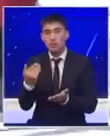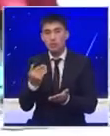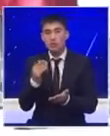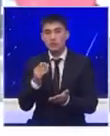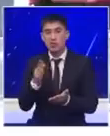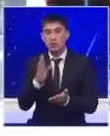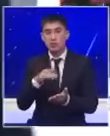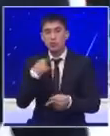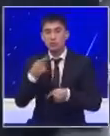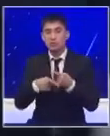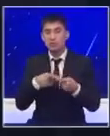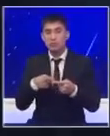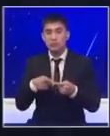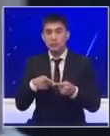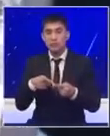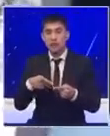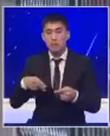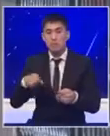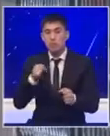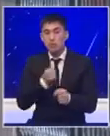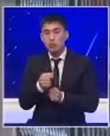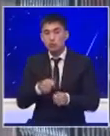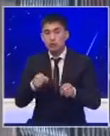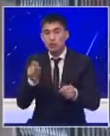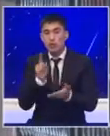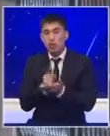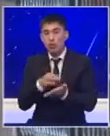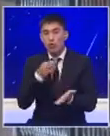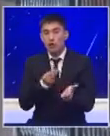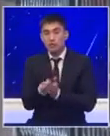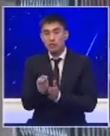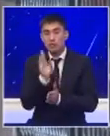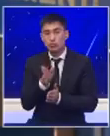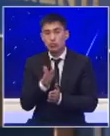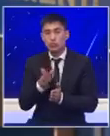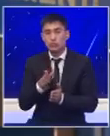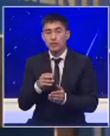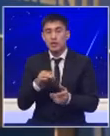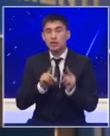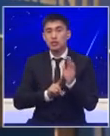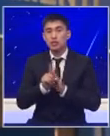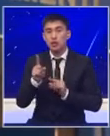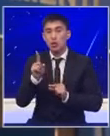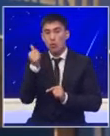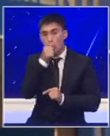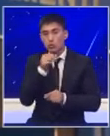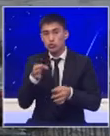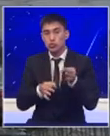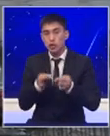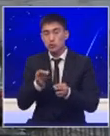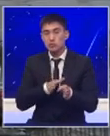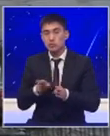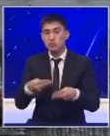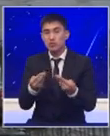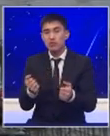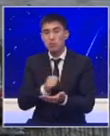Влечет за собой применение к ним принудительных мер налогового отчисления к слову сначала года судебным исполнителям были переданы